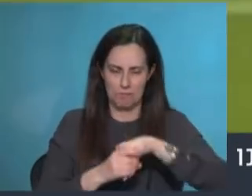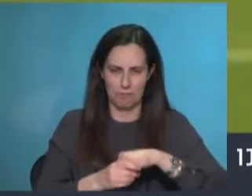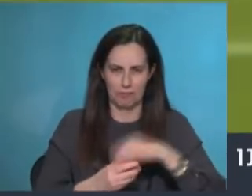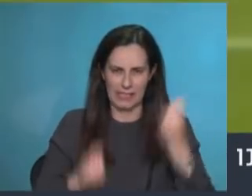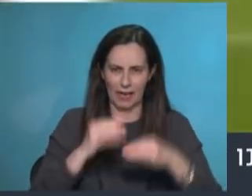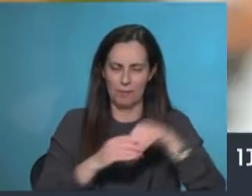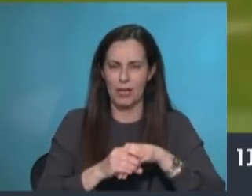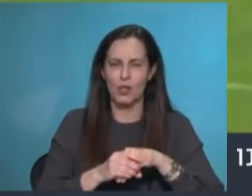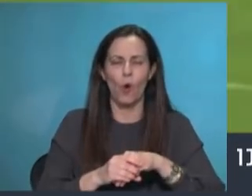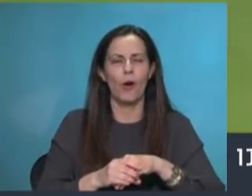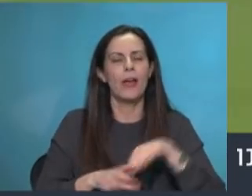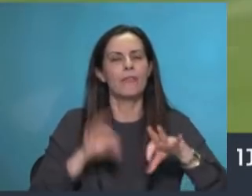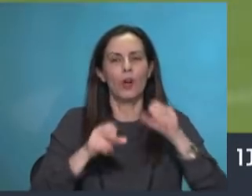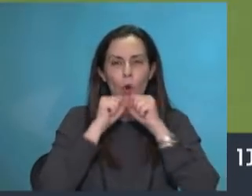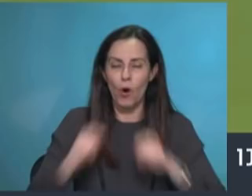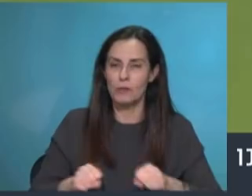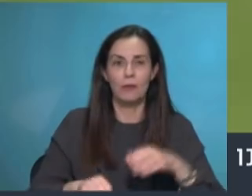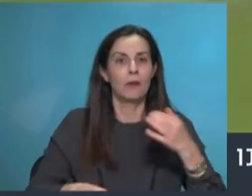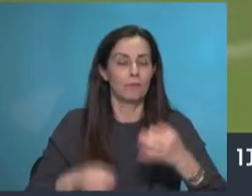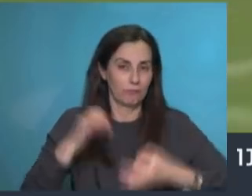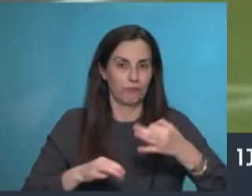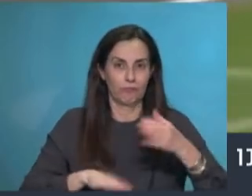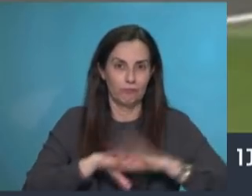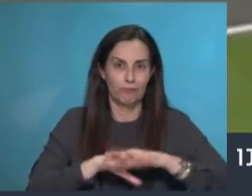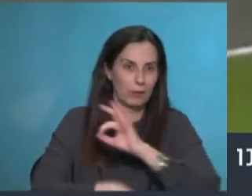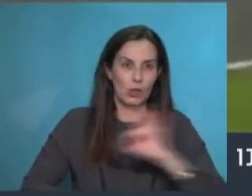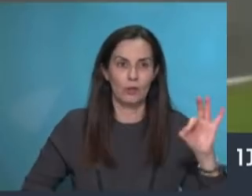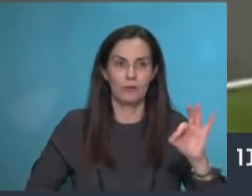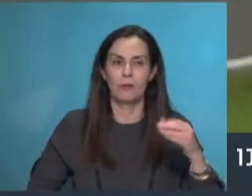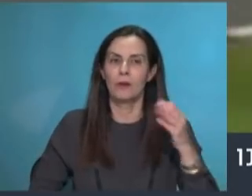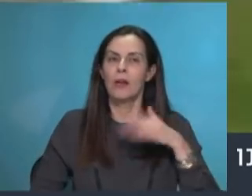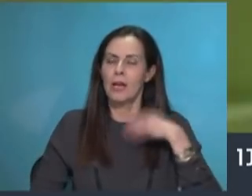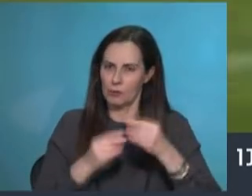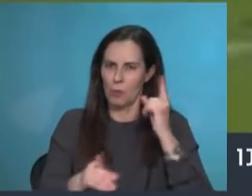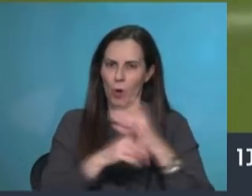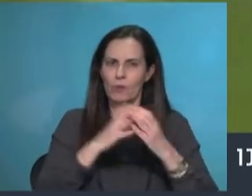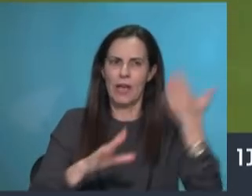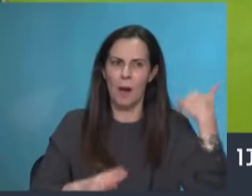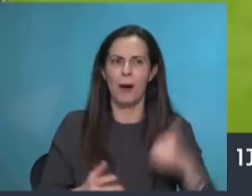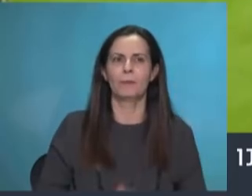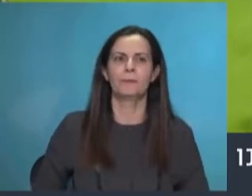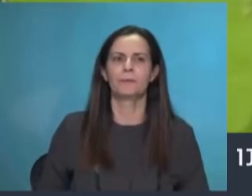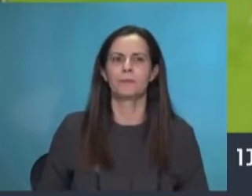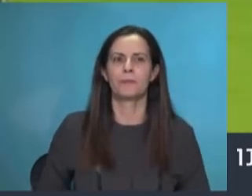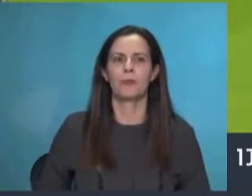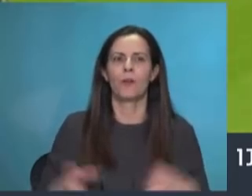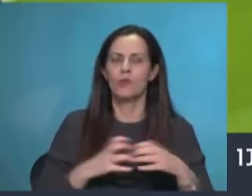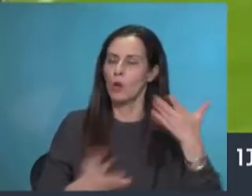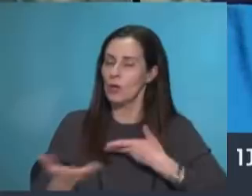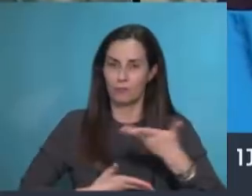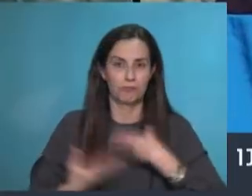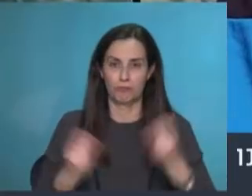a soccer player, as a professional player, I had some moments too where I played maybe against former teams, where I had a great